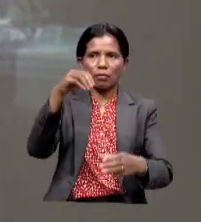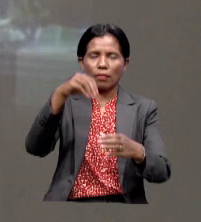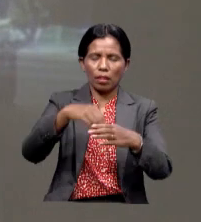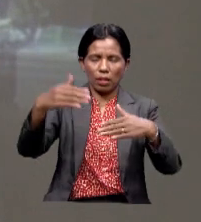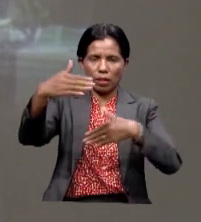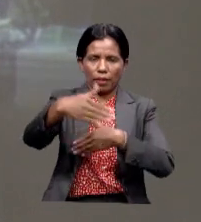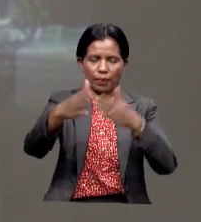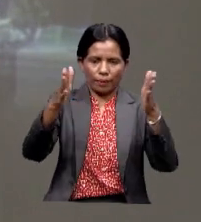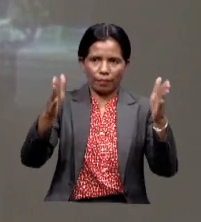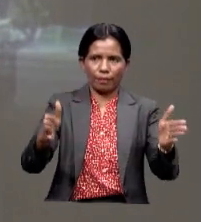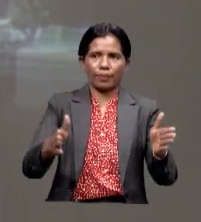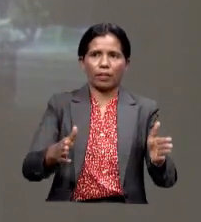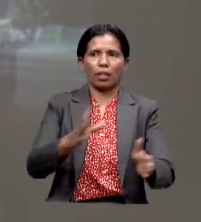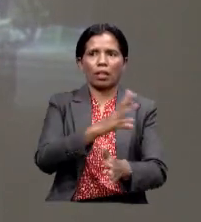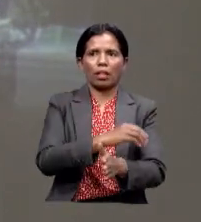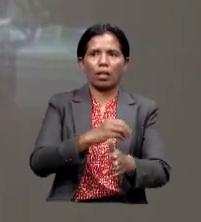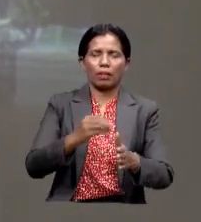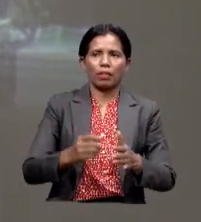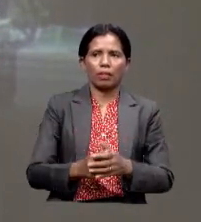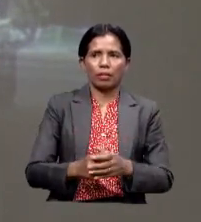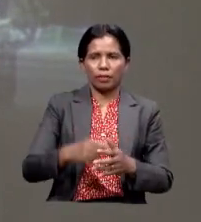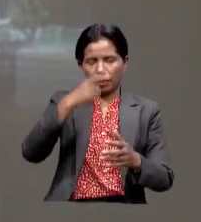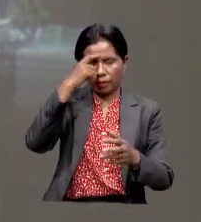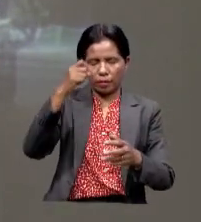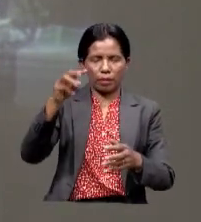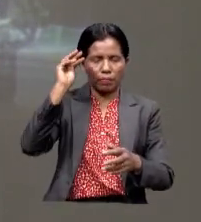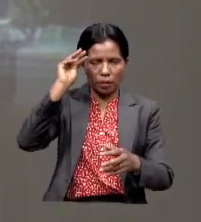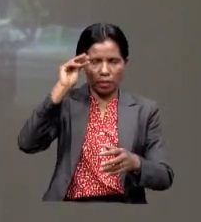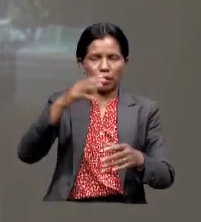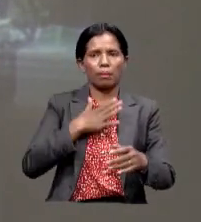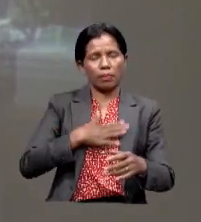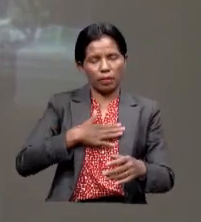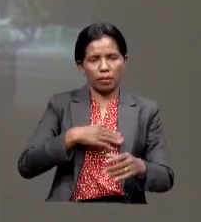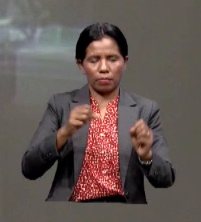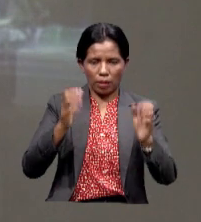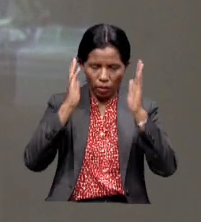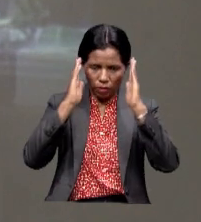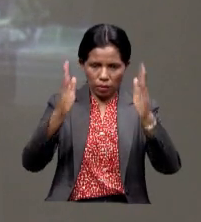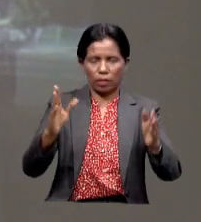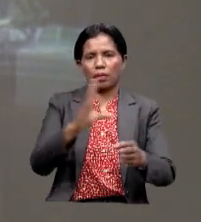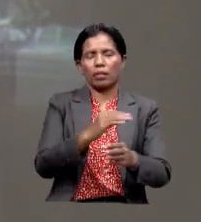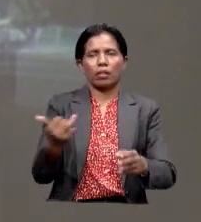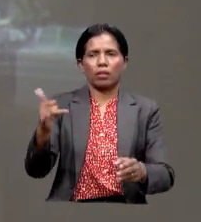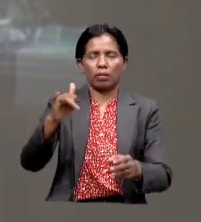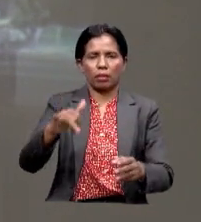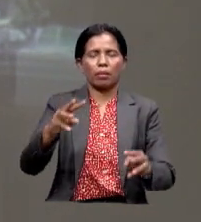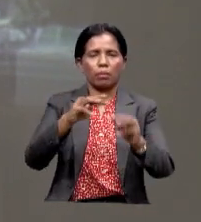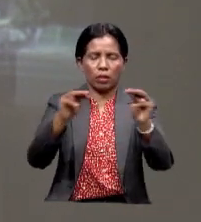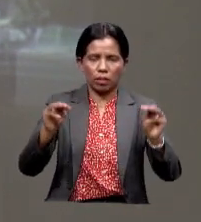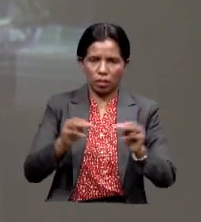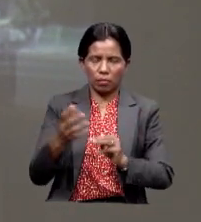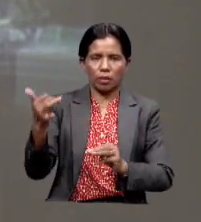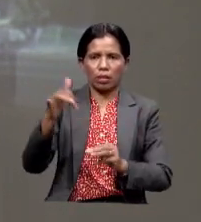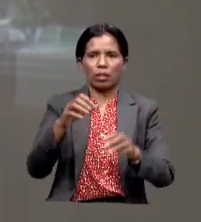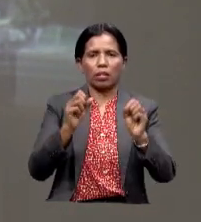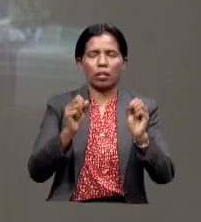geral bo tida ia los centro saúde ni oin. Kare su ministro favor da bele ho atensão hato bai tene parte relevante bai autoridade dili